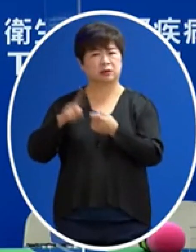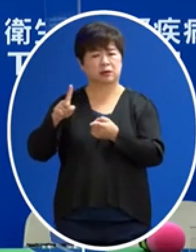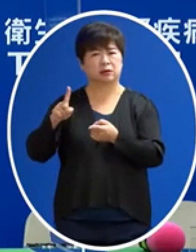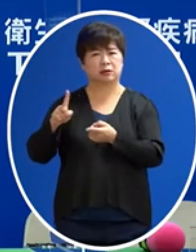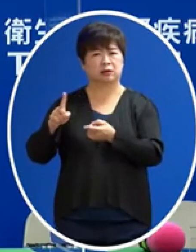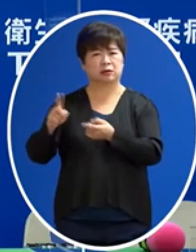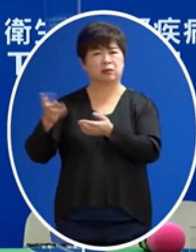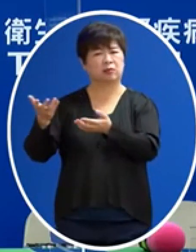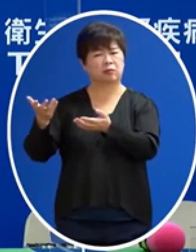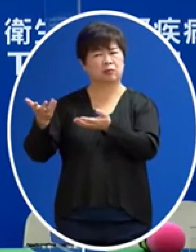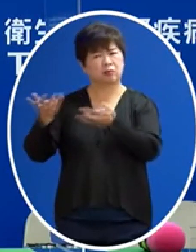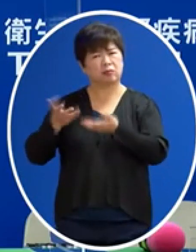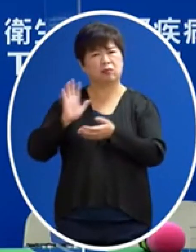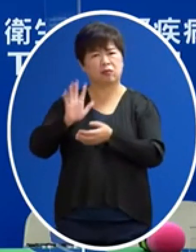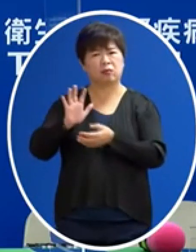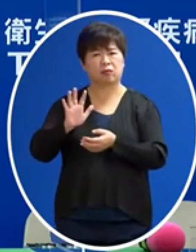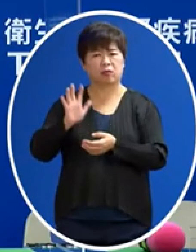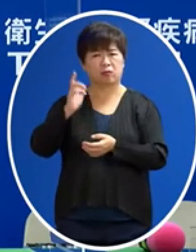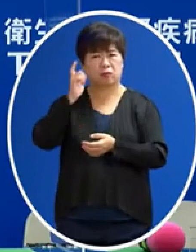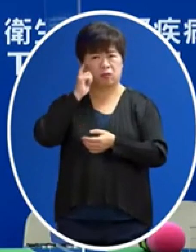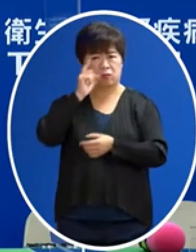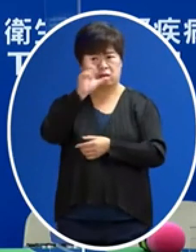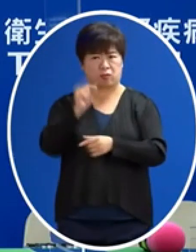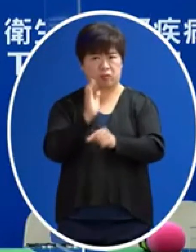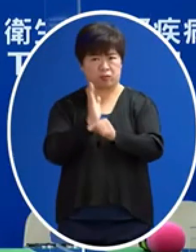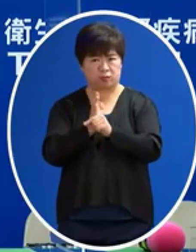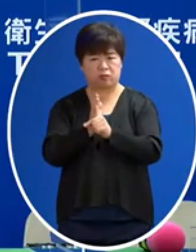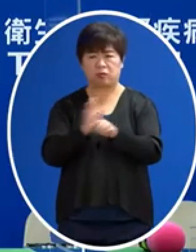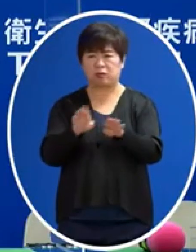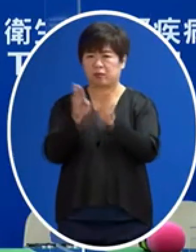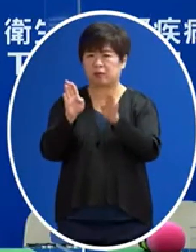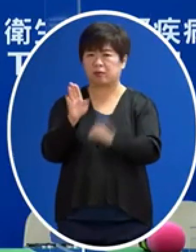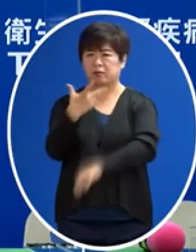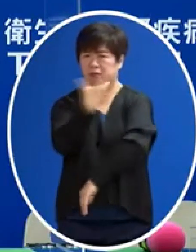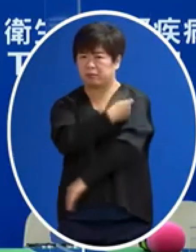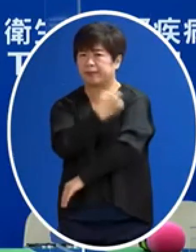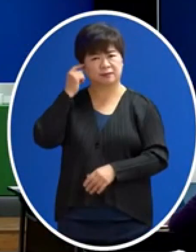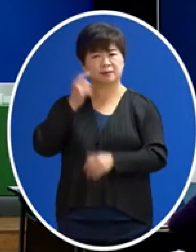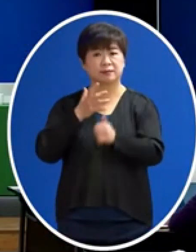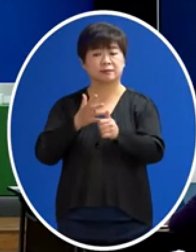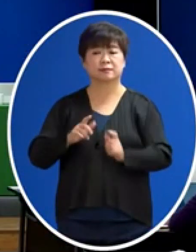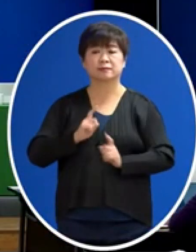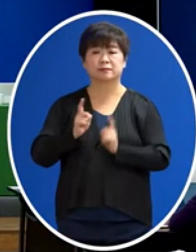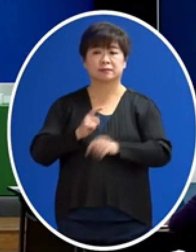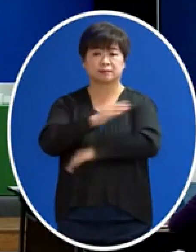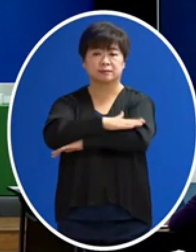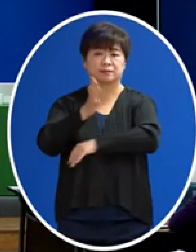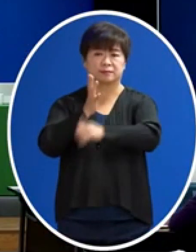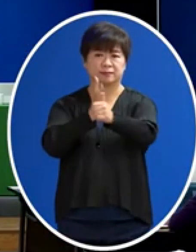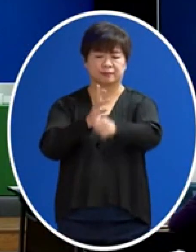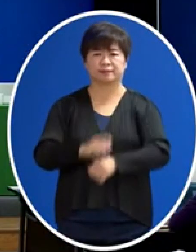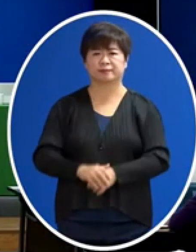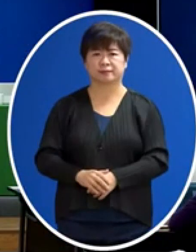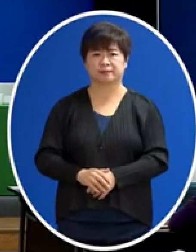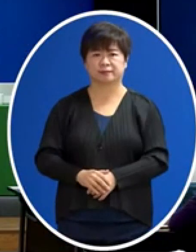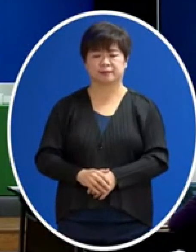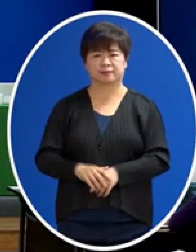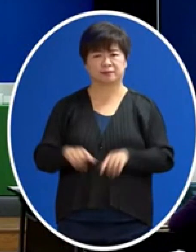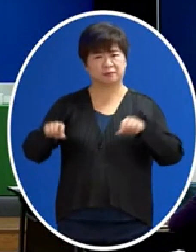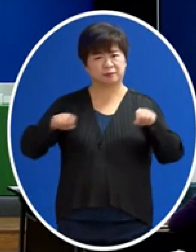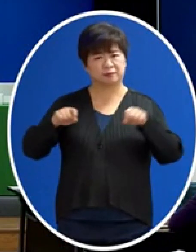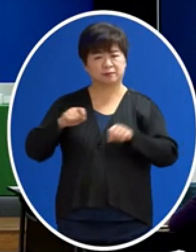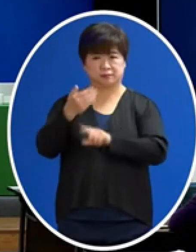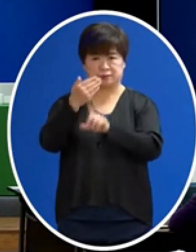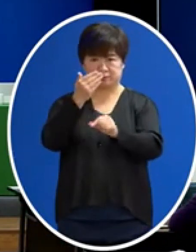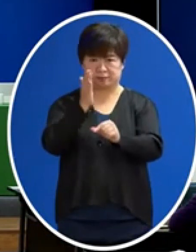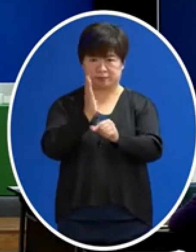到哈，所以大概往月中哈来开始试打，应该是没有问题。 刚刚指挥官有提到说，我们预计九月中可